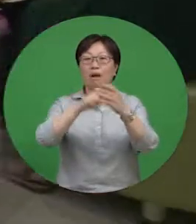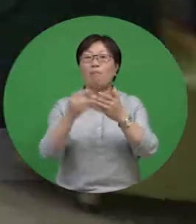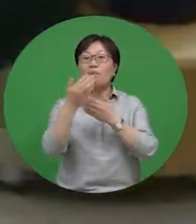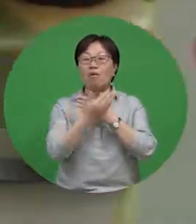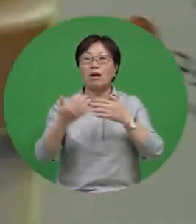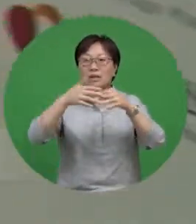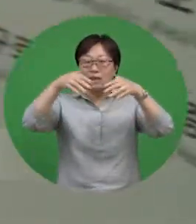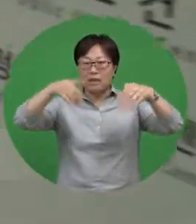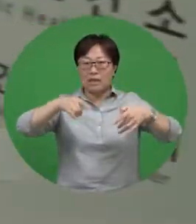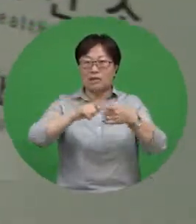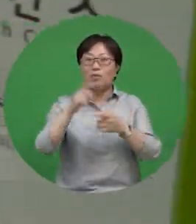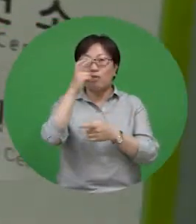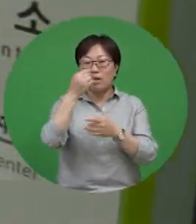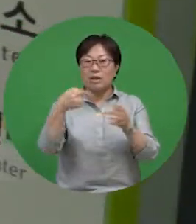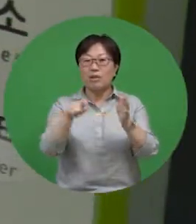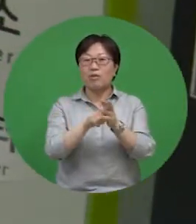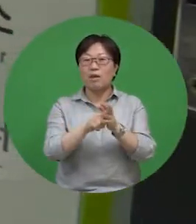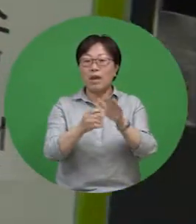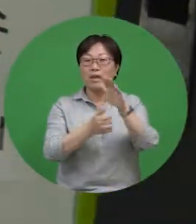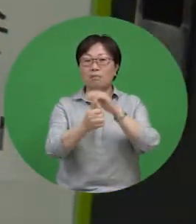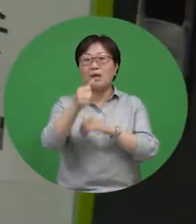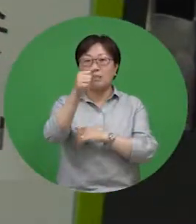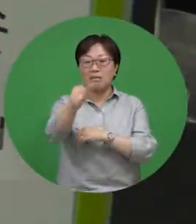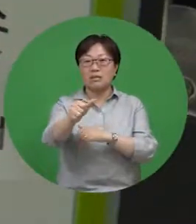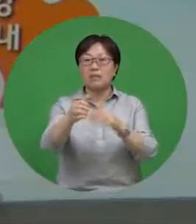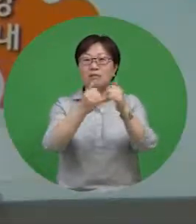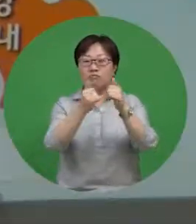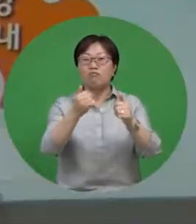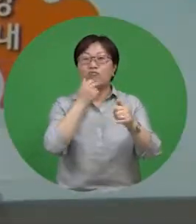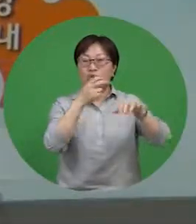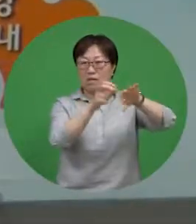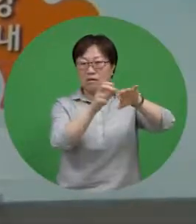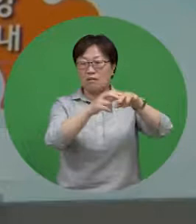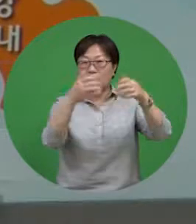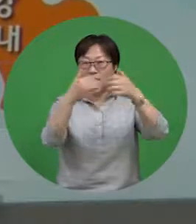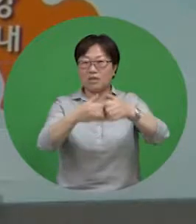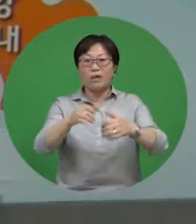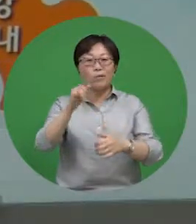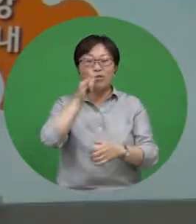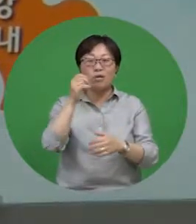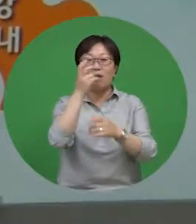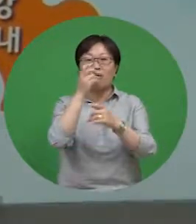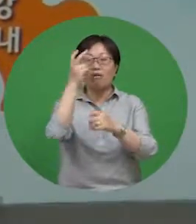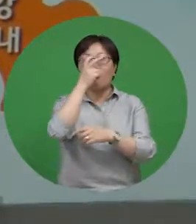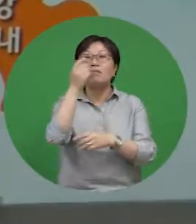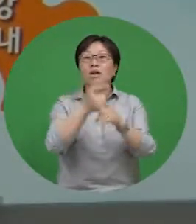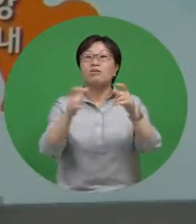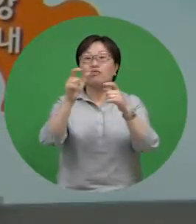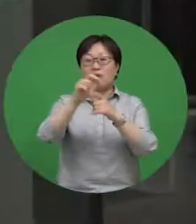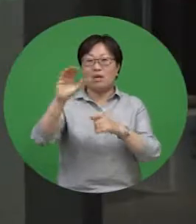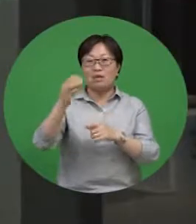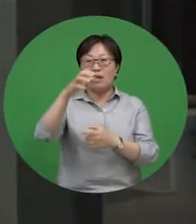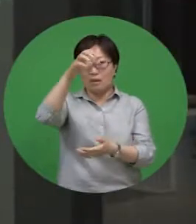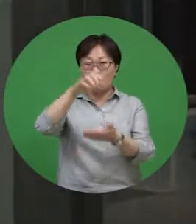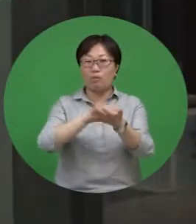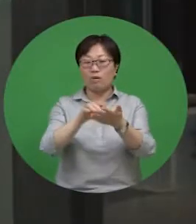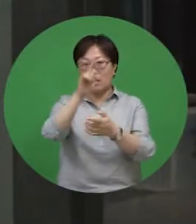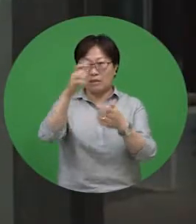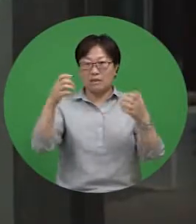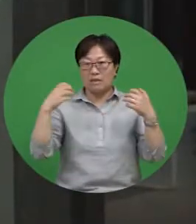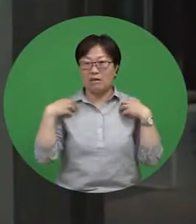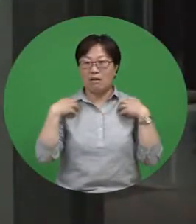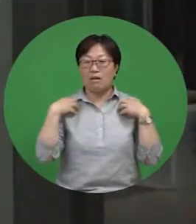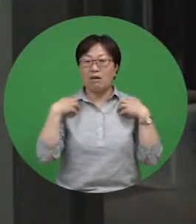마음 건강을 체계적으로 관리하기 위해 희망터치 무인검진기에 중독검사가 추가됐습니다. 통계청